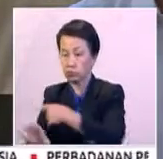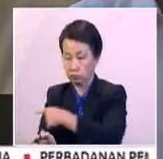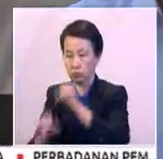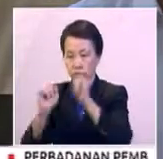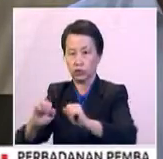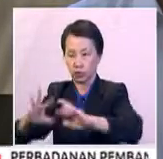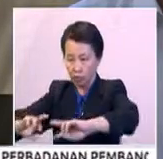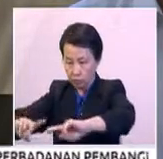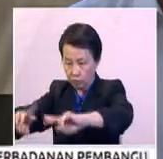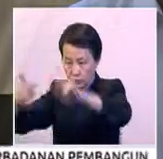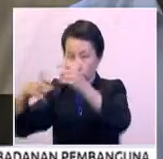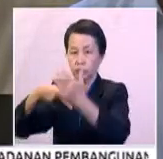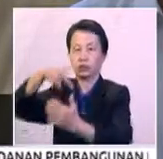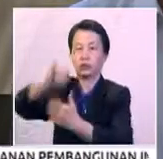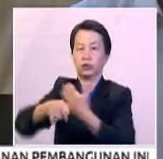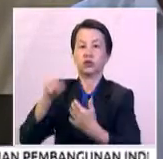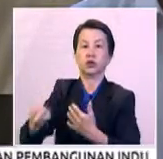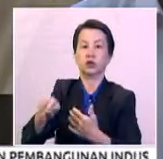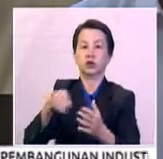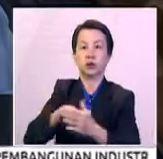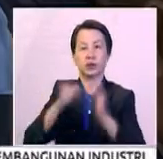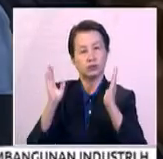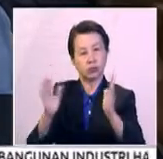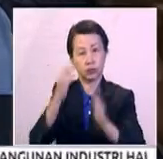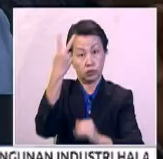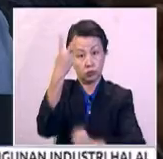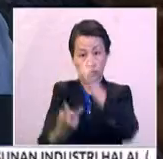membangunkan projek ini dalam masa 2 tahun.